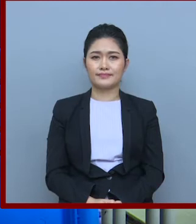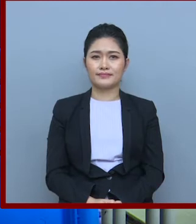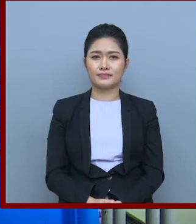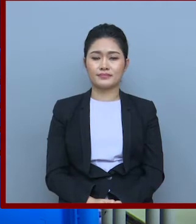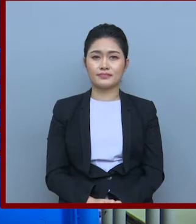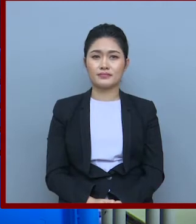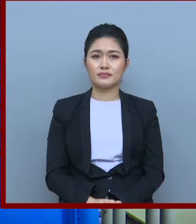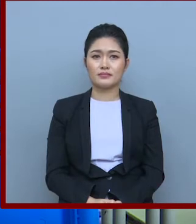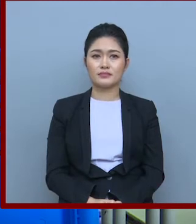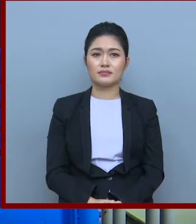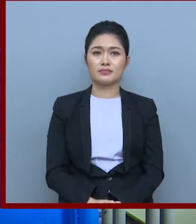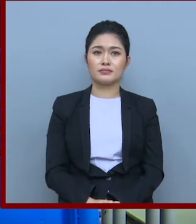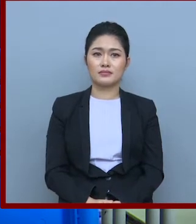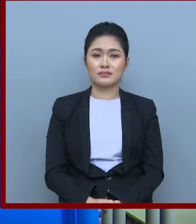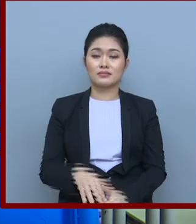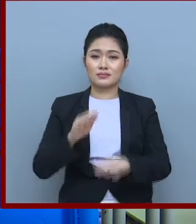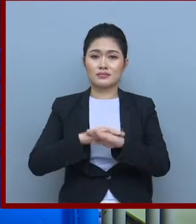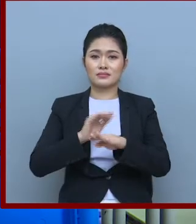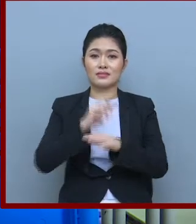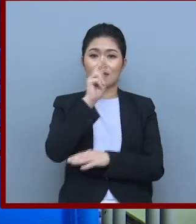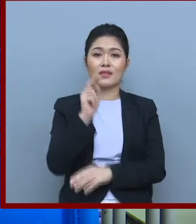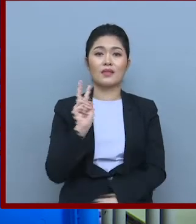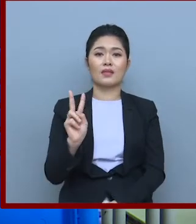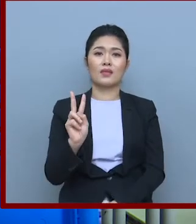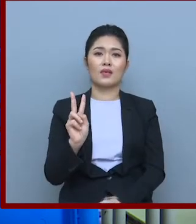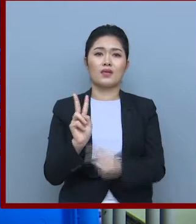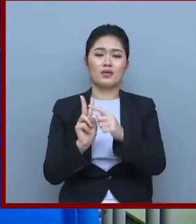เรามีการเรียกใช้ไลบรารีอยู่2ตัวนะครับก็คือตัว